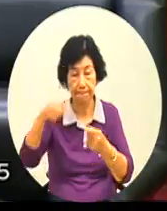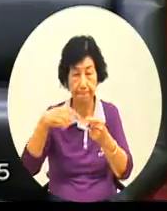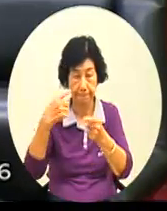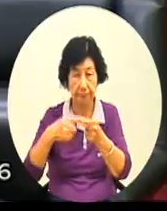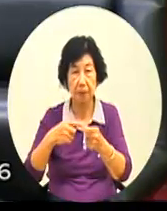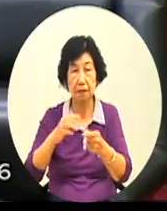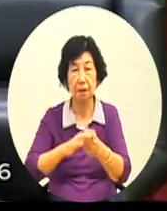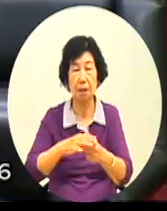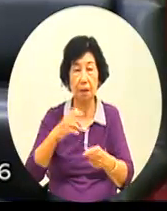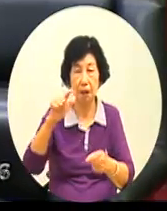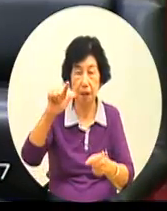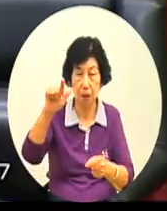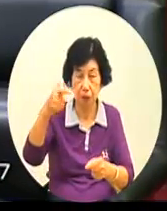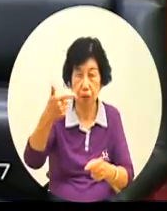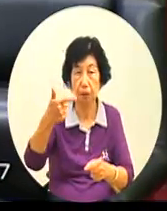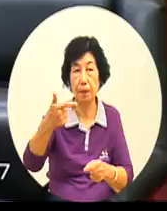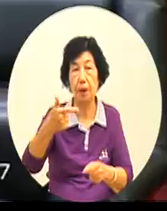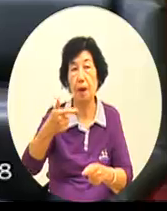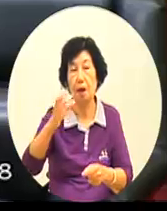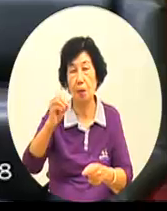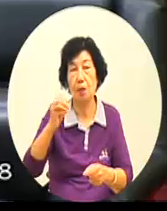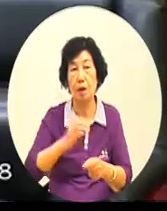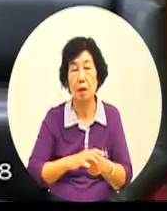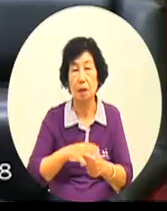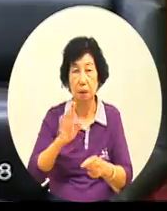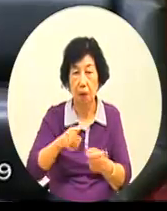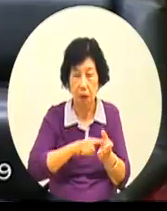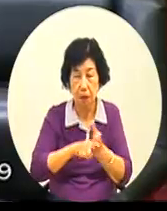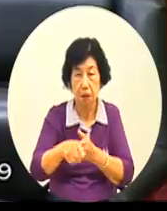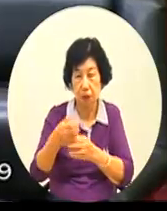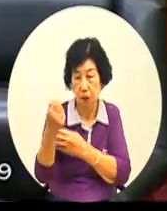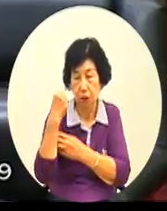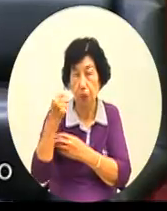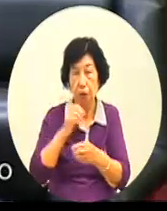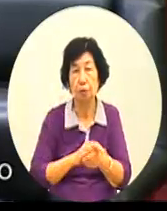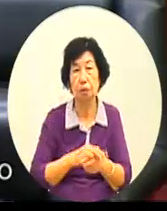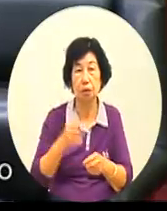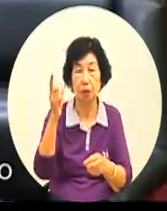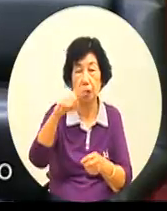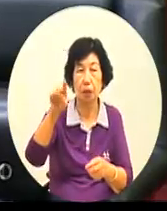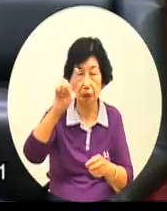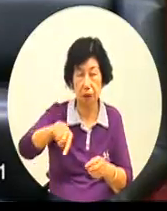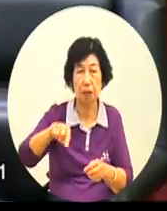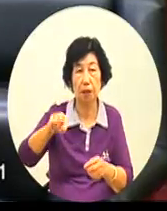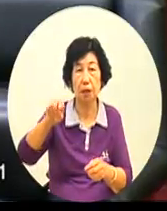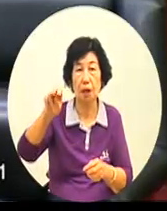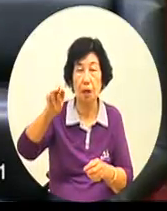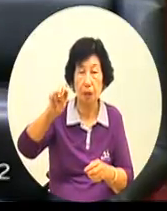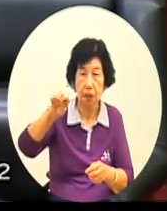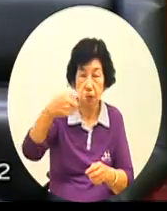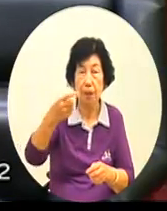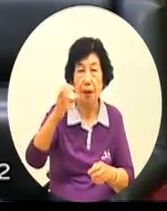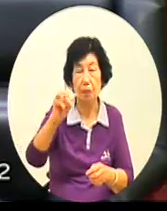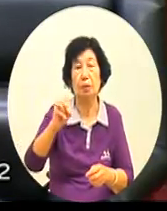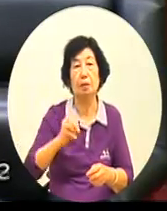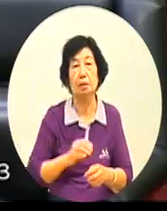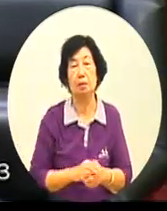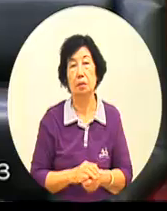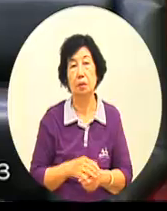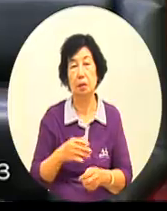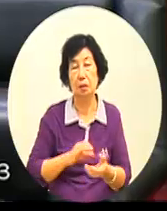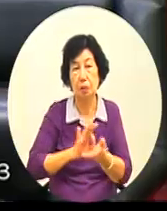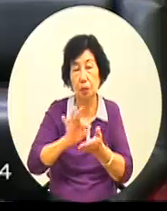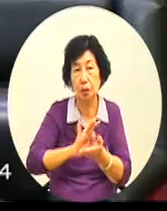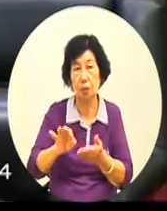600万到我们一直努力到1200万到1500万，明年是2100万，可是呢，到